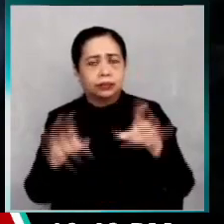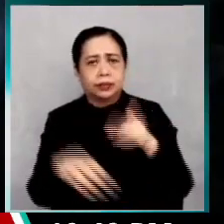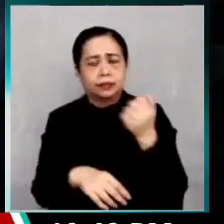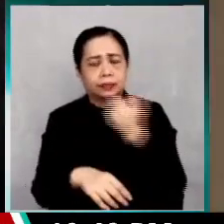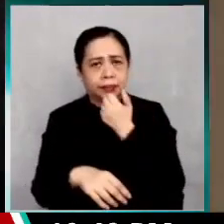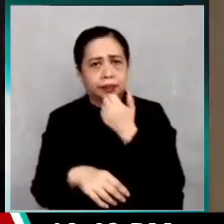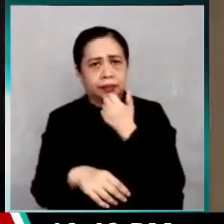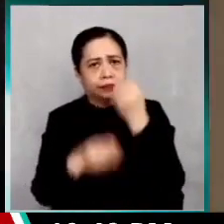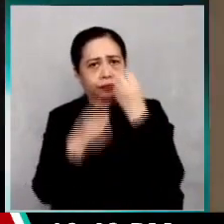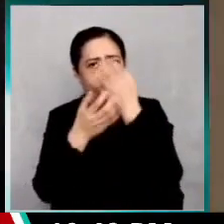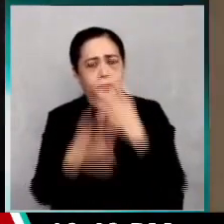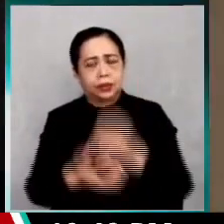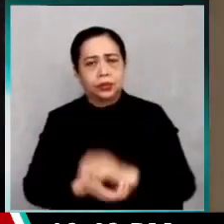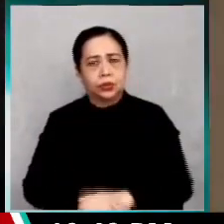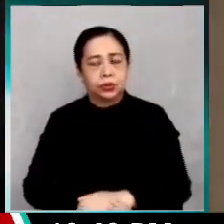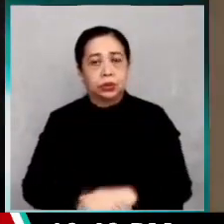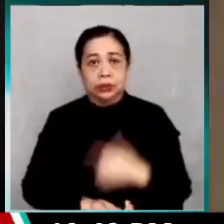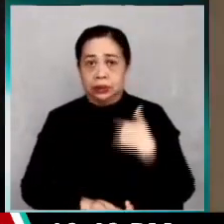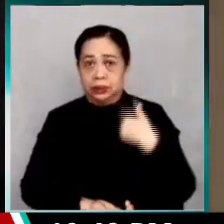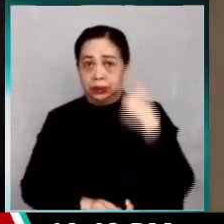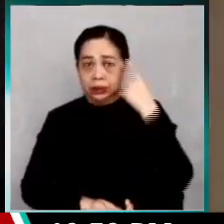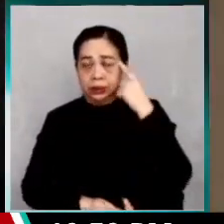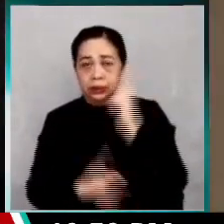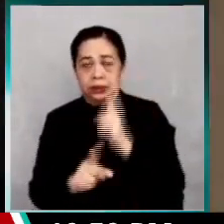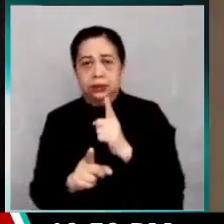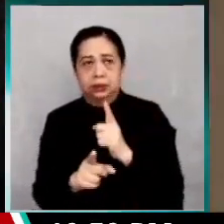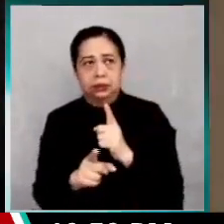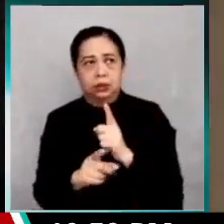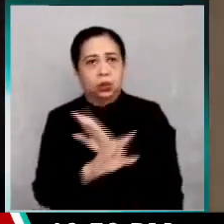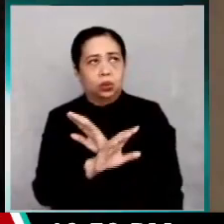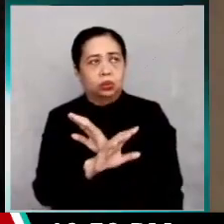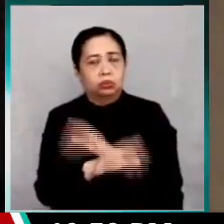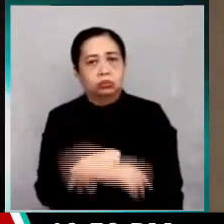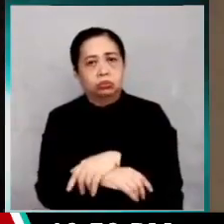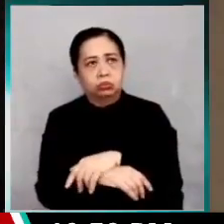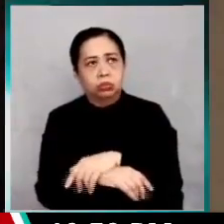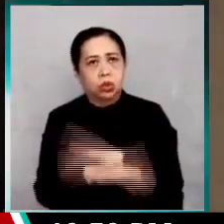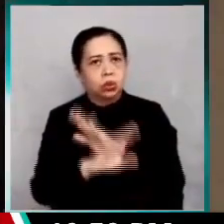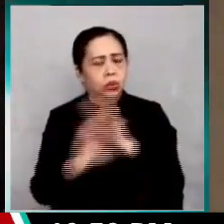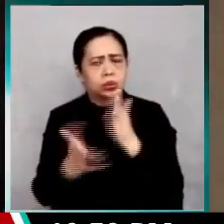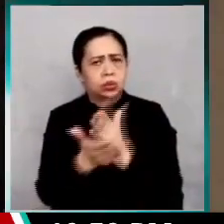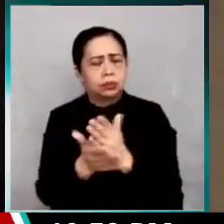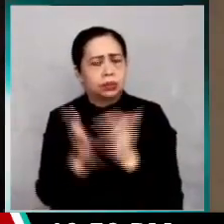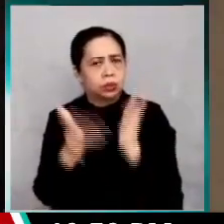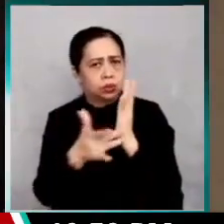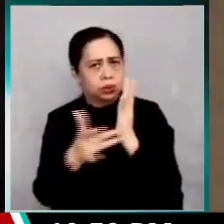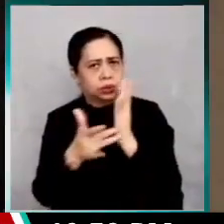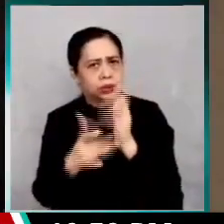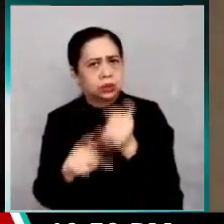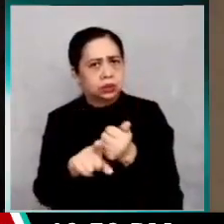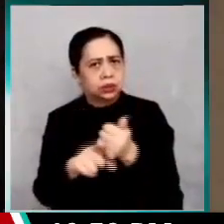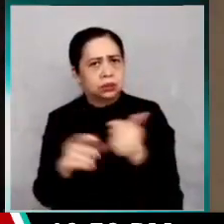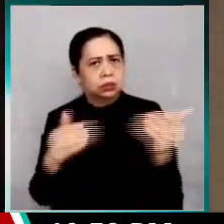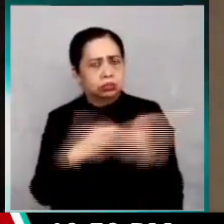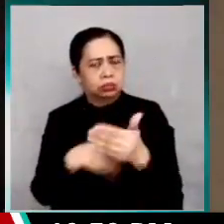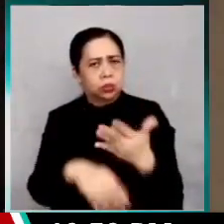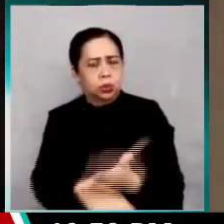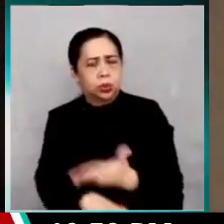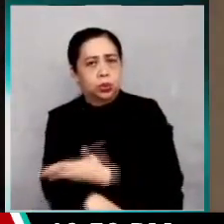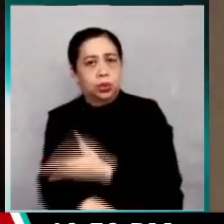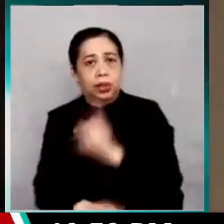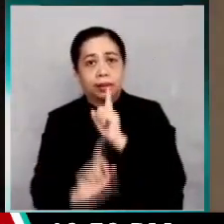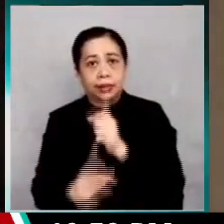impormasyon. I think the right answer is not to stop technology, because it will advance. The right answer is to